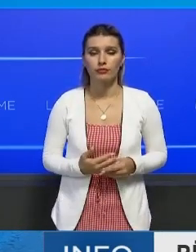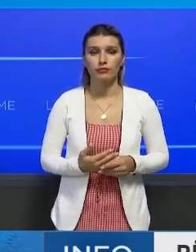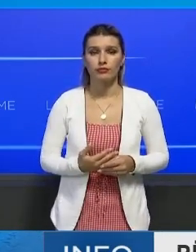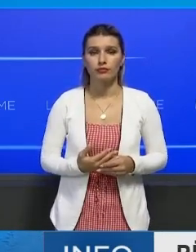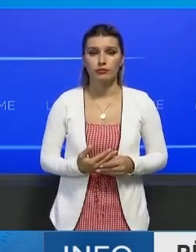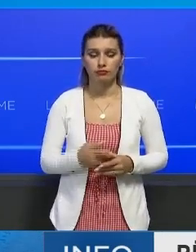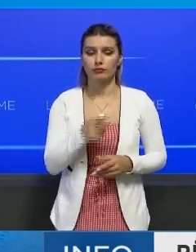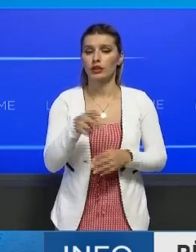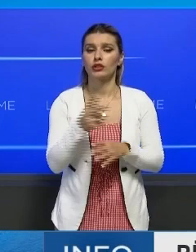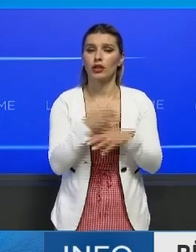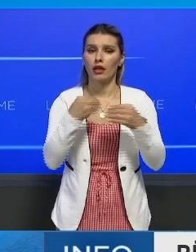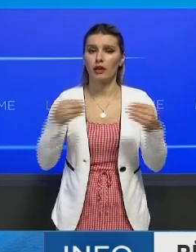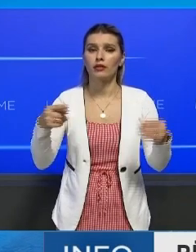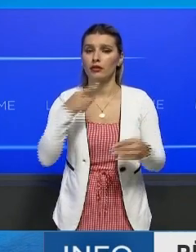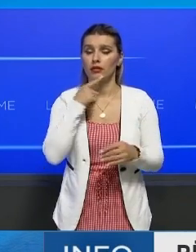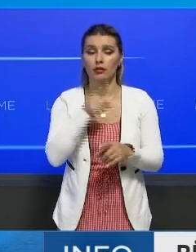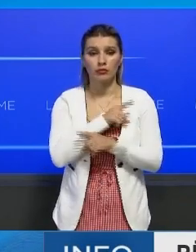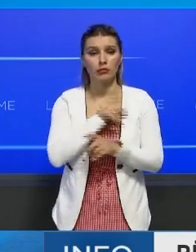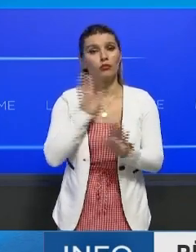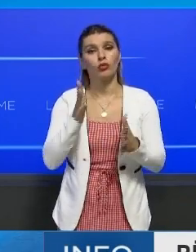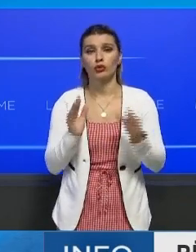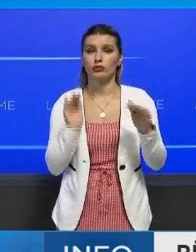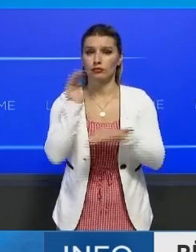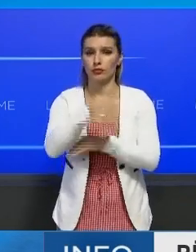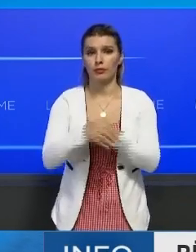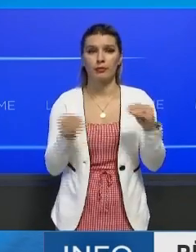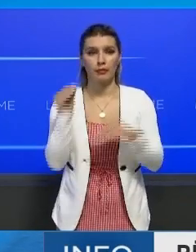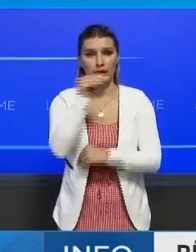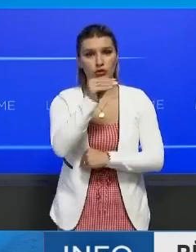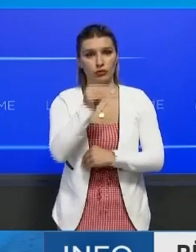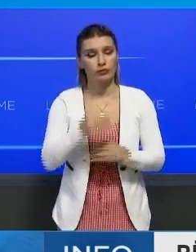se numri viktimave mund të rritet.